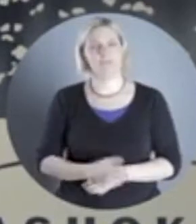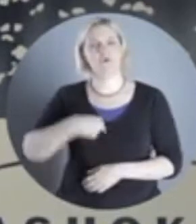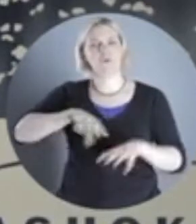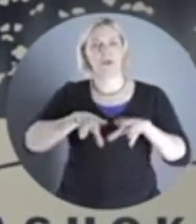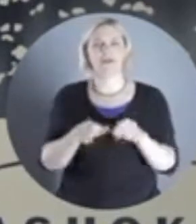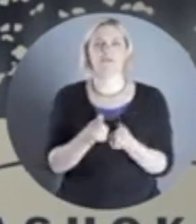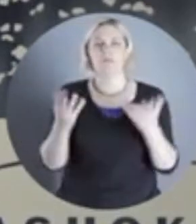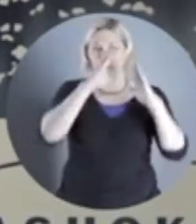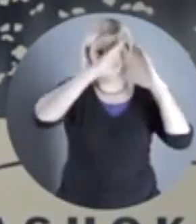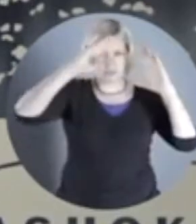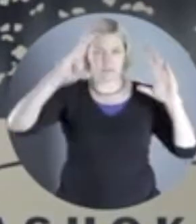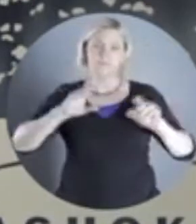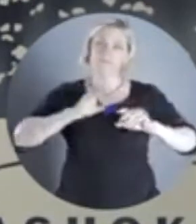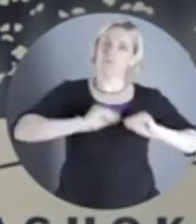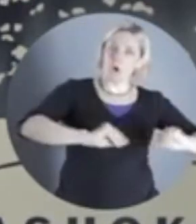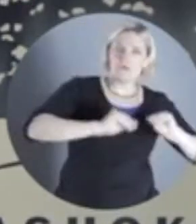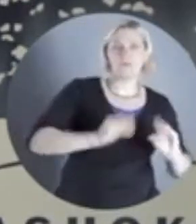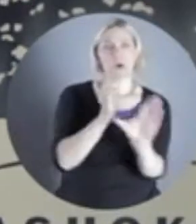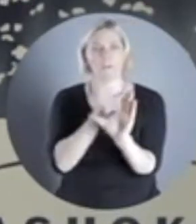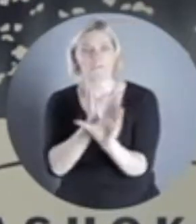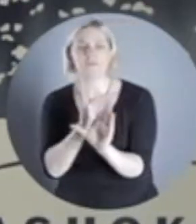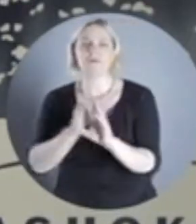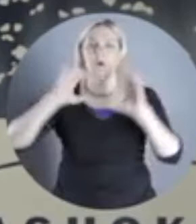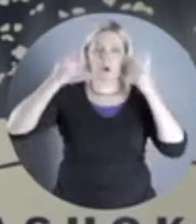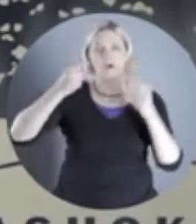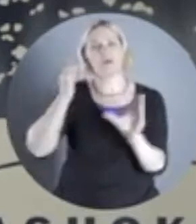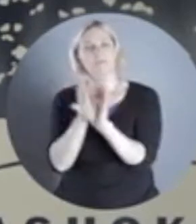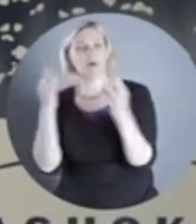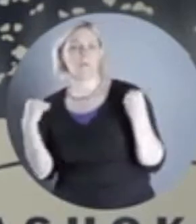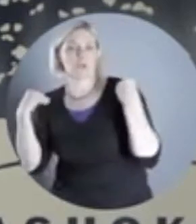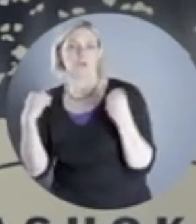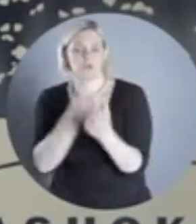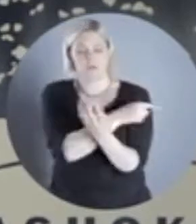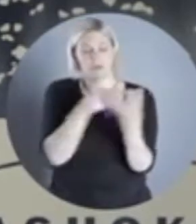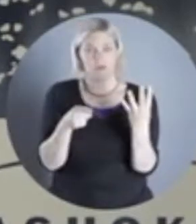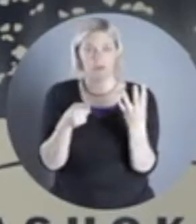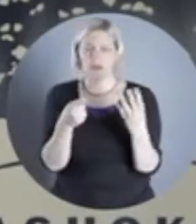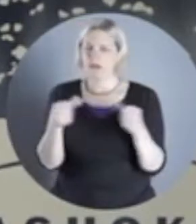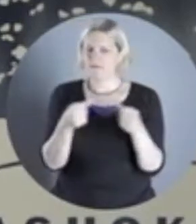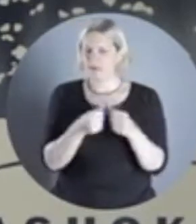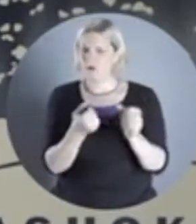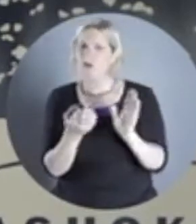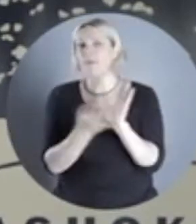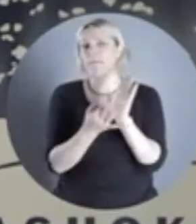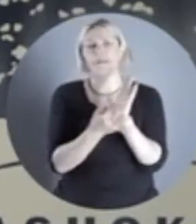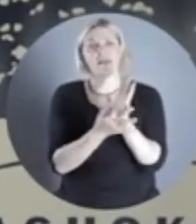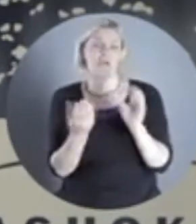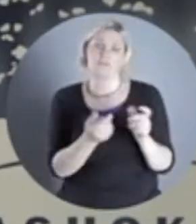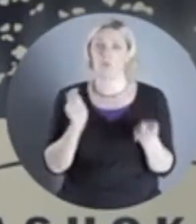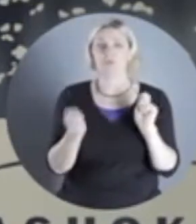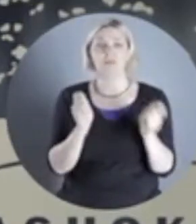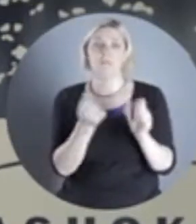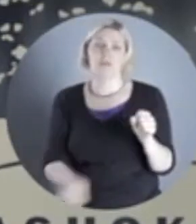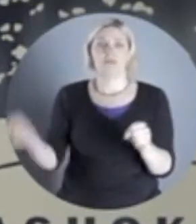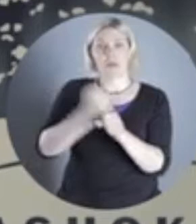une équipe pluridisciplinaire d'enseignants, de psychologues, d'orthophonistes, de psychomotriciens qui a conçu des applications pédagogiques